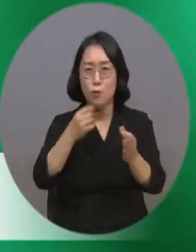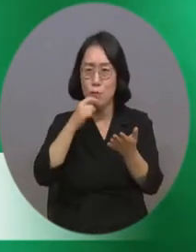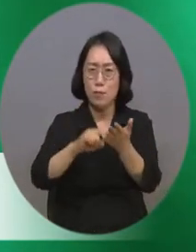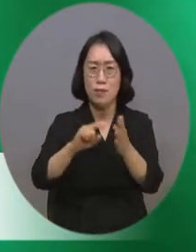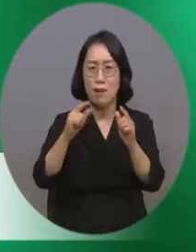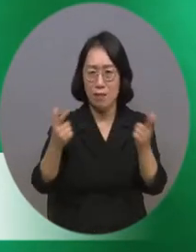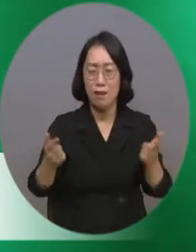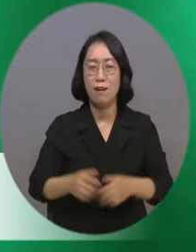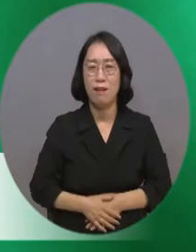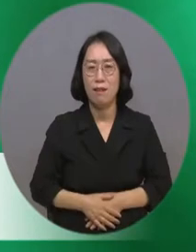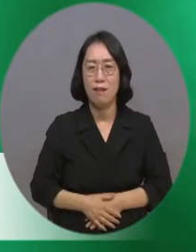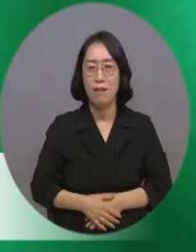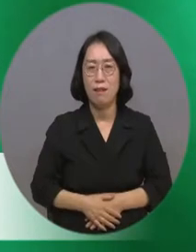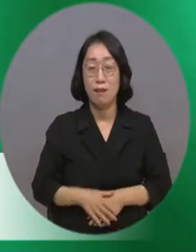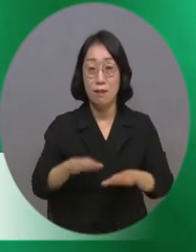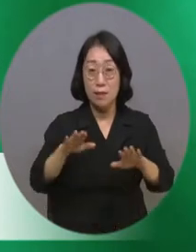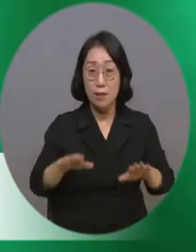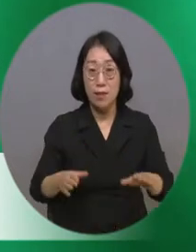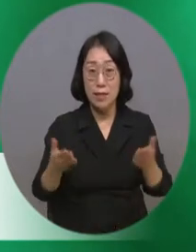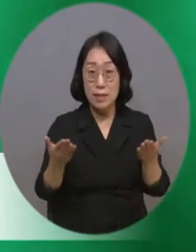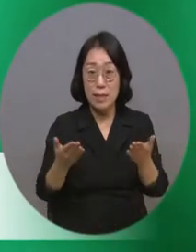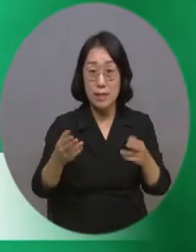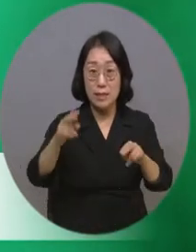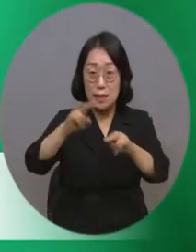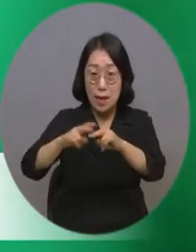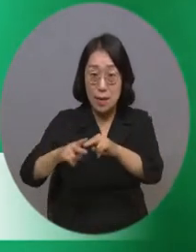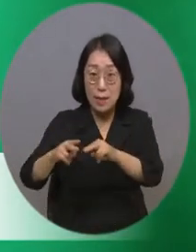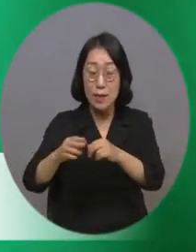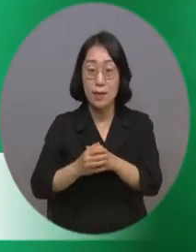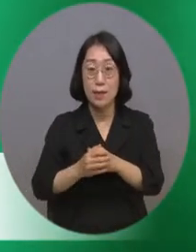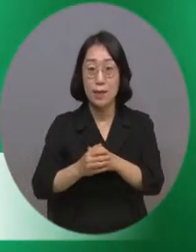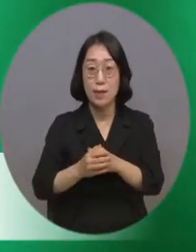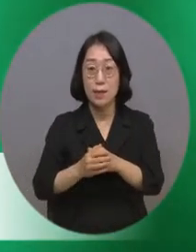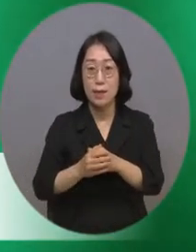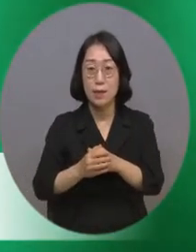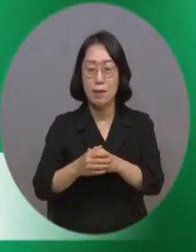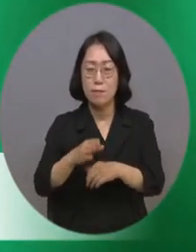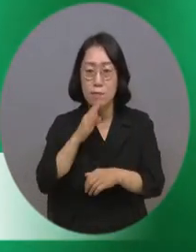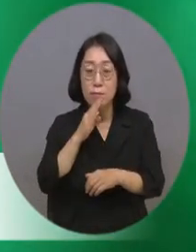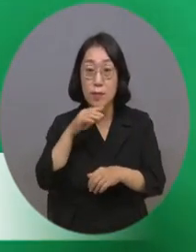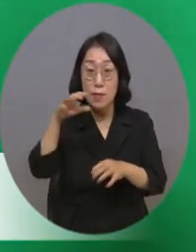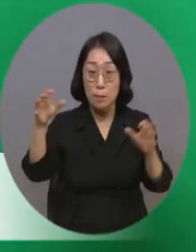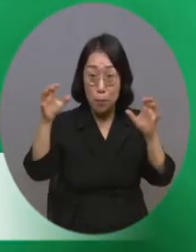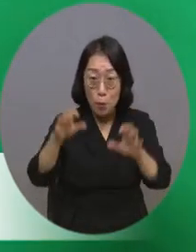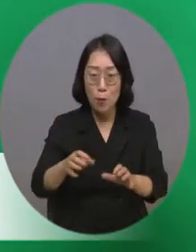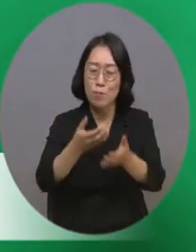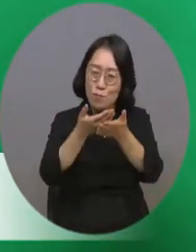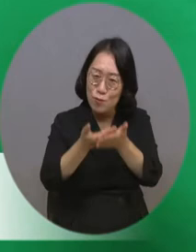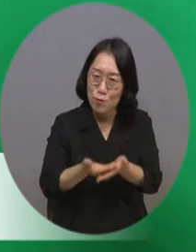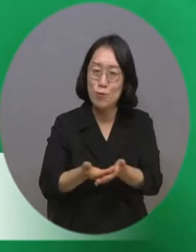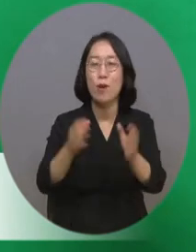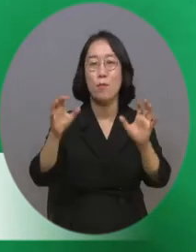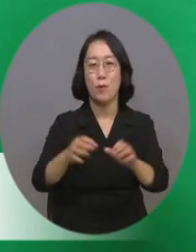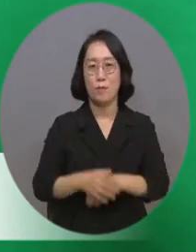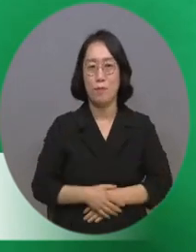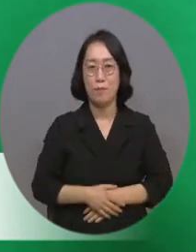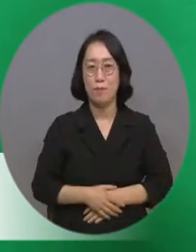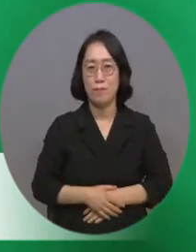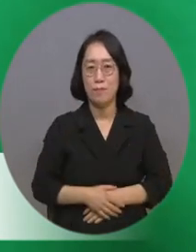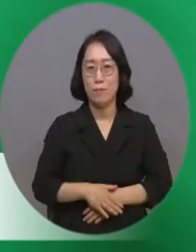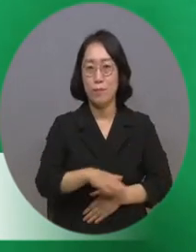네. 그래서 오늘 일자리 박람회가 개최된 것을 정말 뜻깊게 생각합니다. 저희들은 마찬가지로 지역,